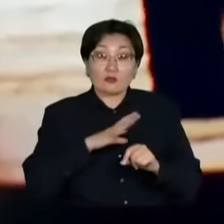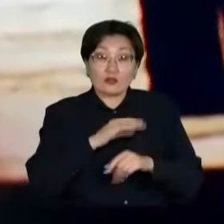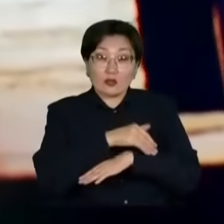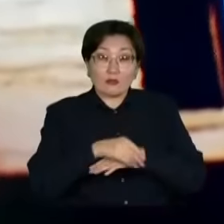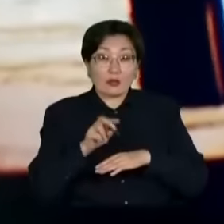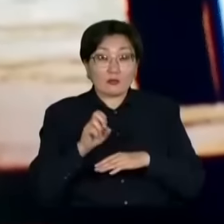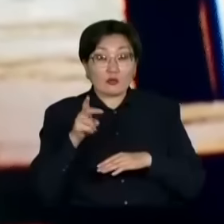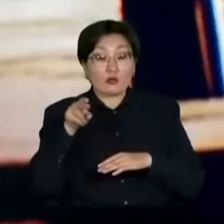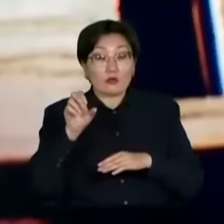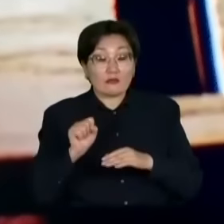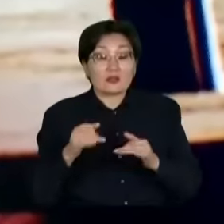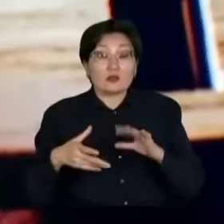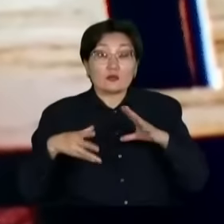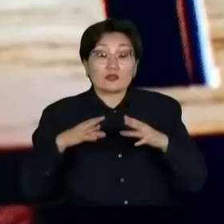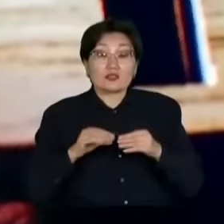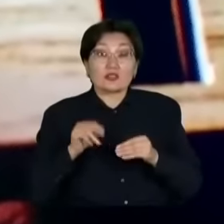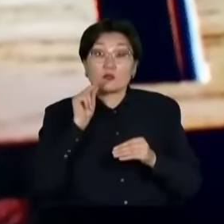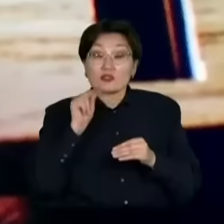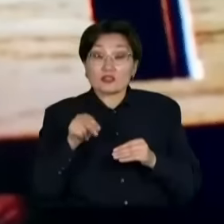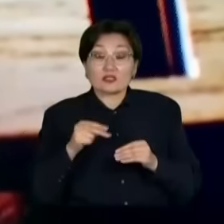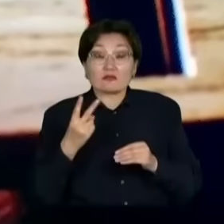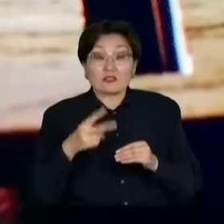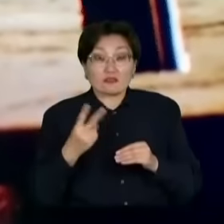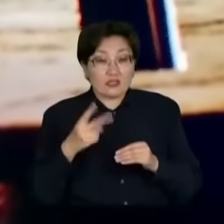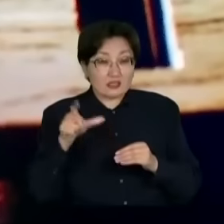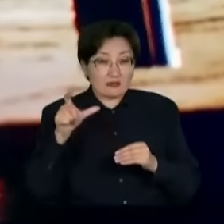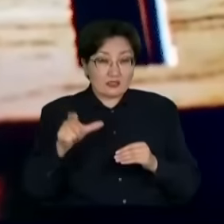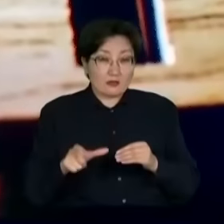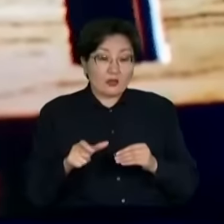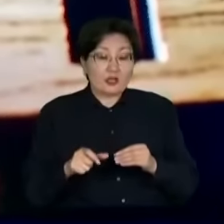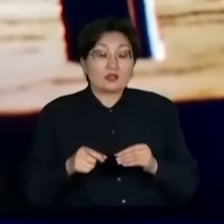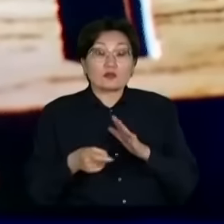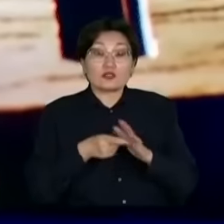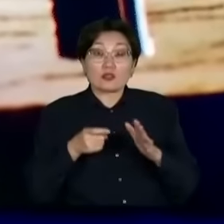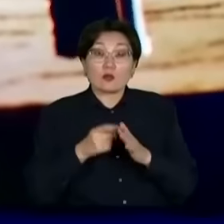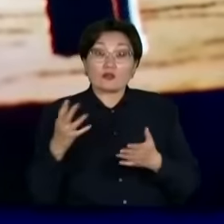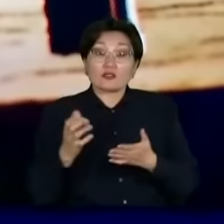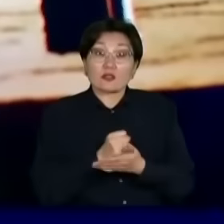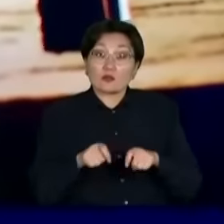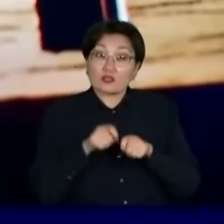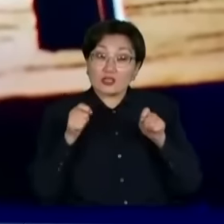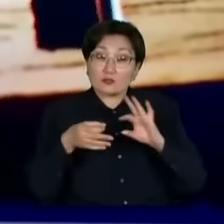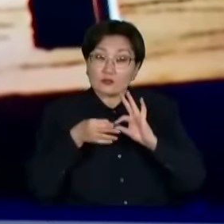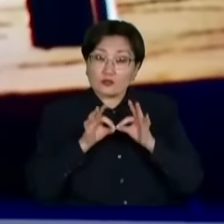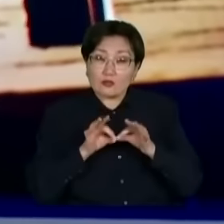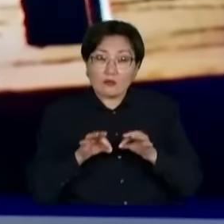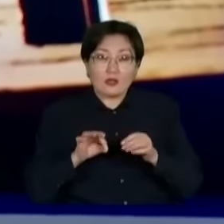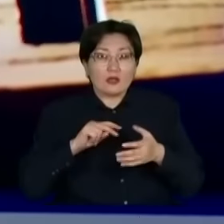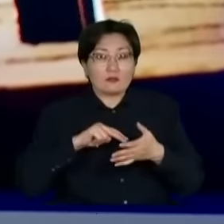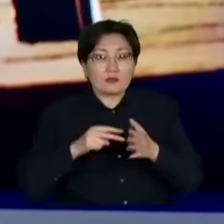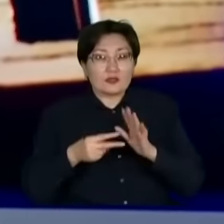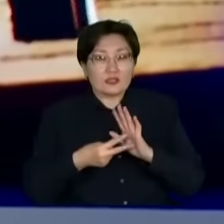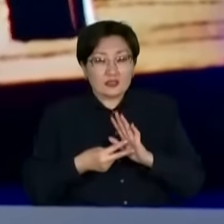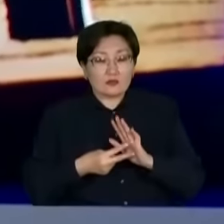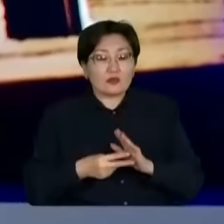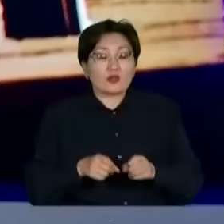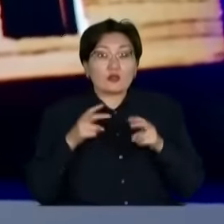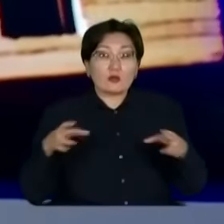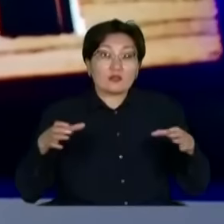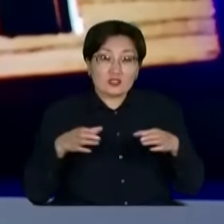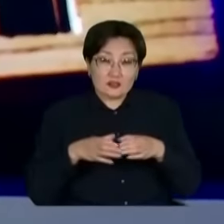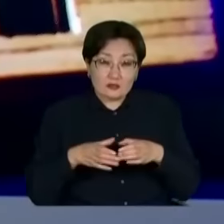каблукова всего на скамье подсудимых 22 человека следователям удалось раскрыть тщательно продуманную схему ОПГ чёрных